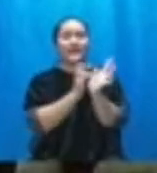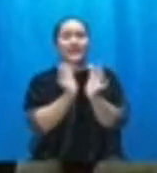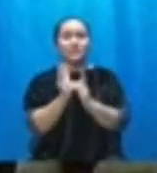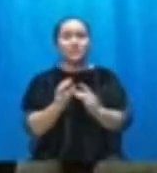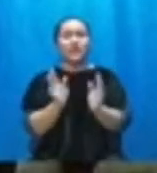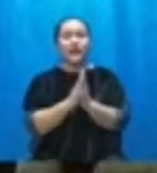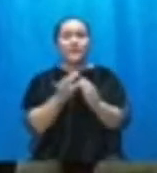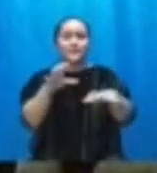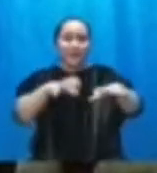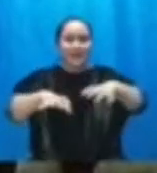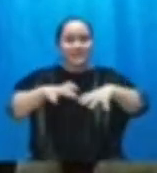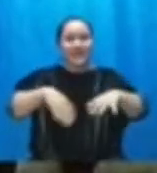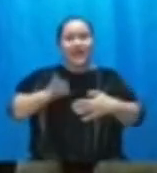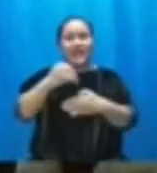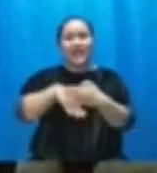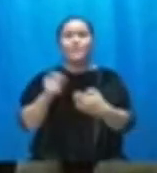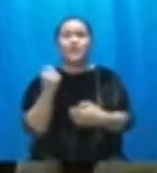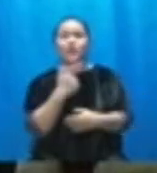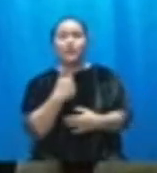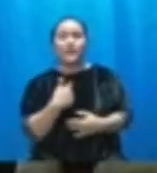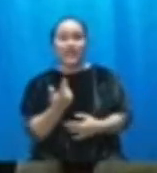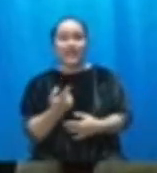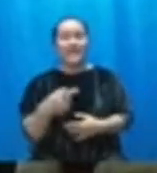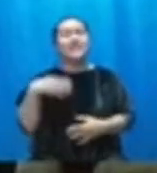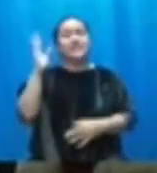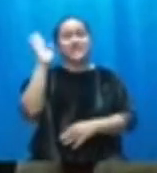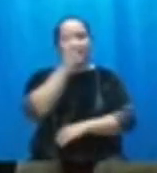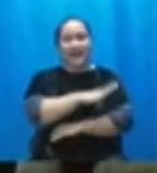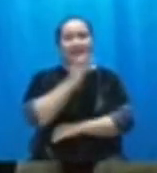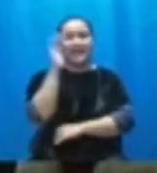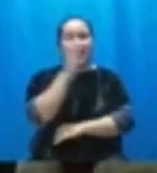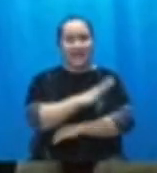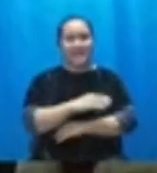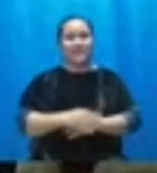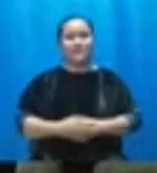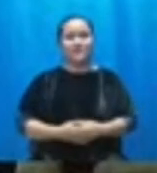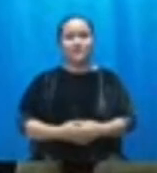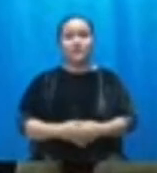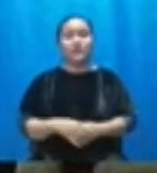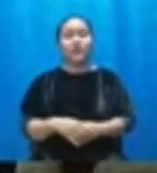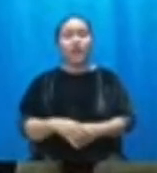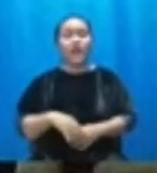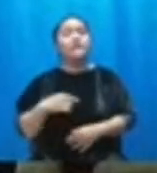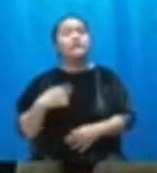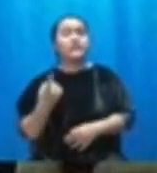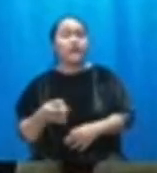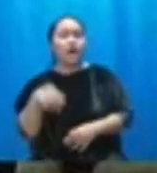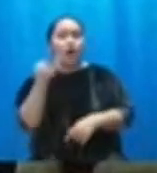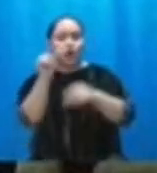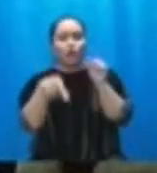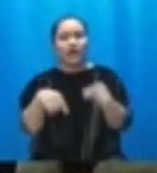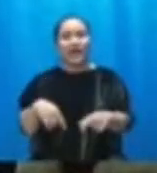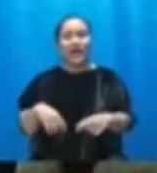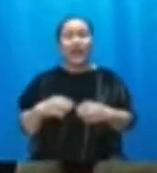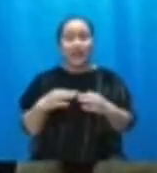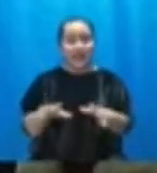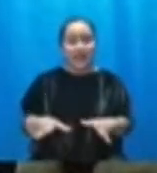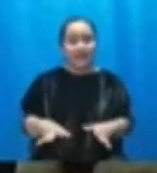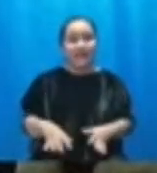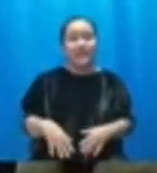kita sehari-hari Betapapun kecilnya sehingga orang lain seperti orang DK